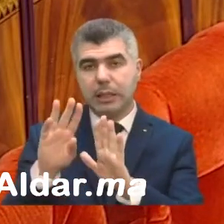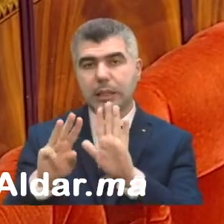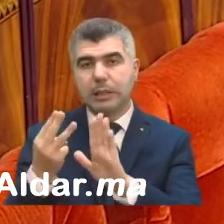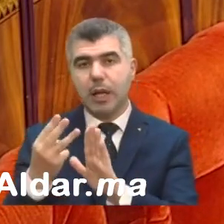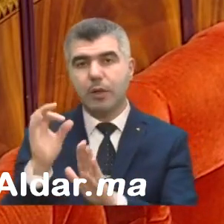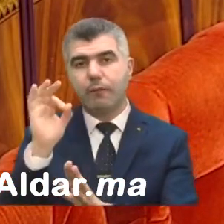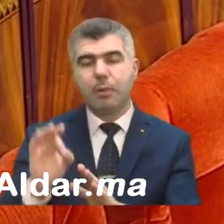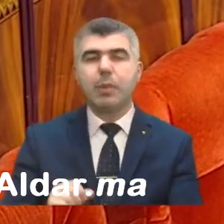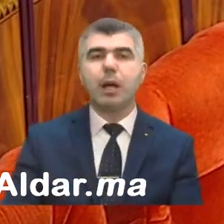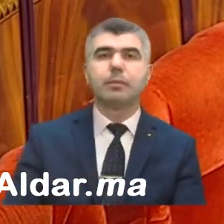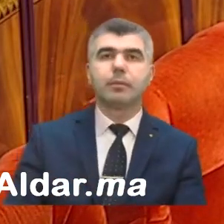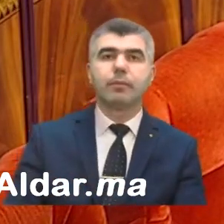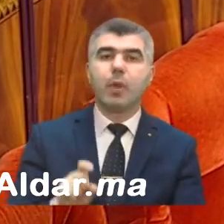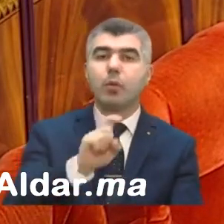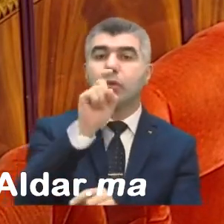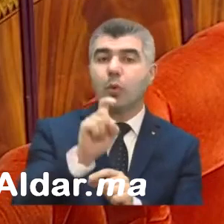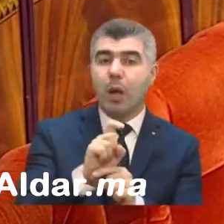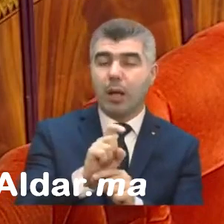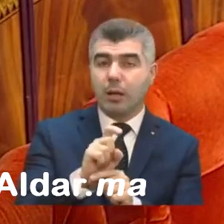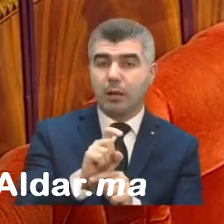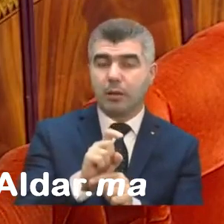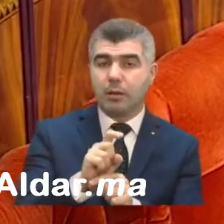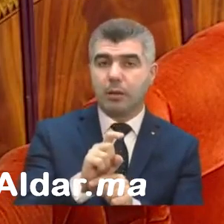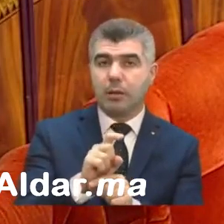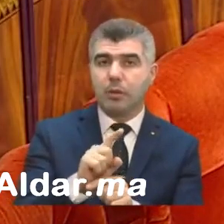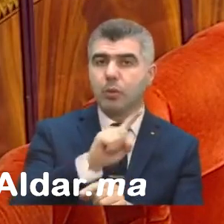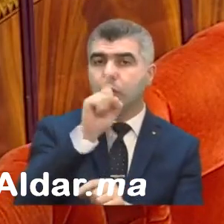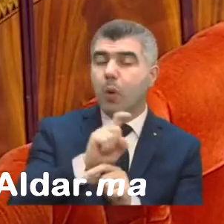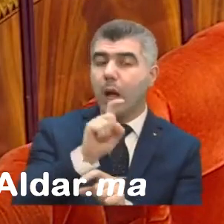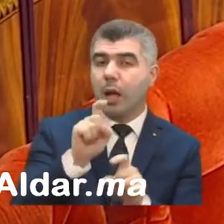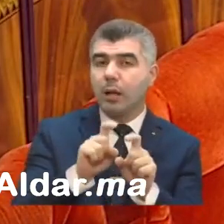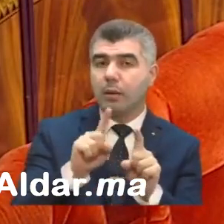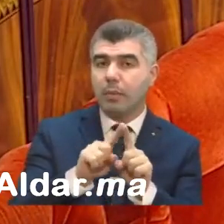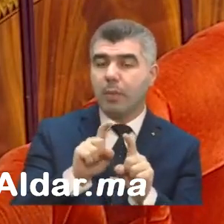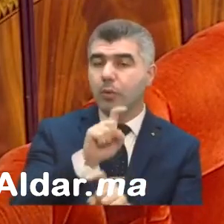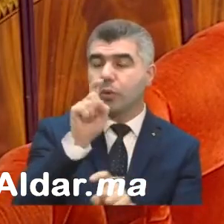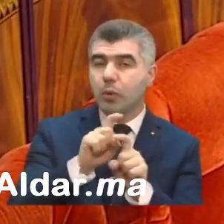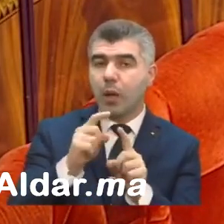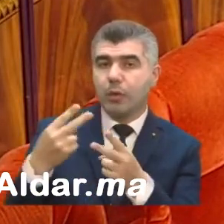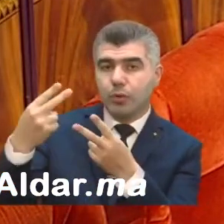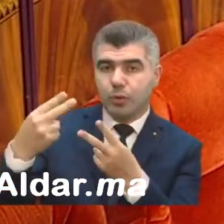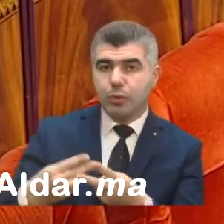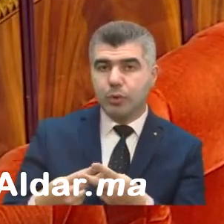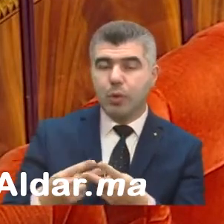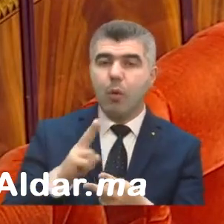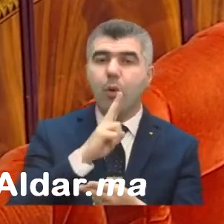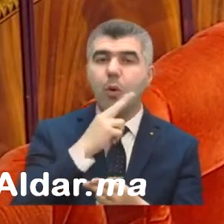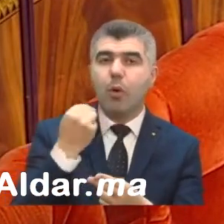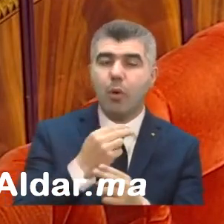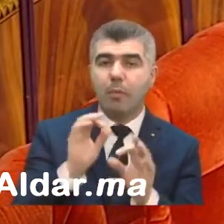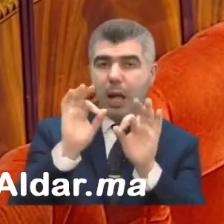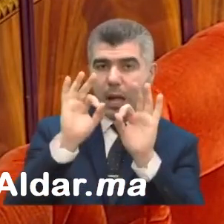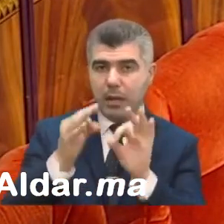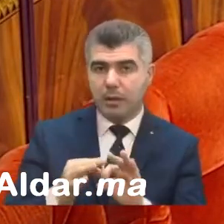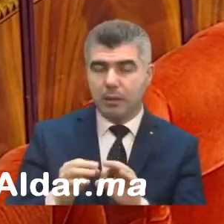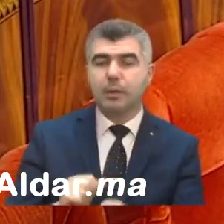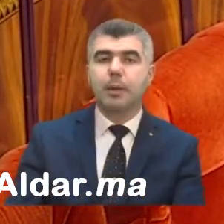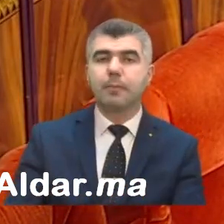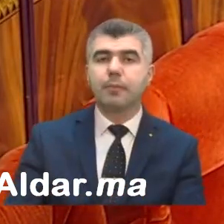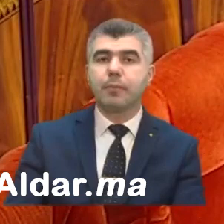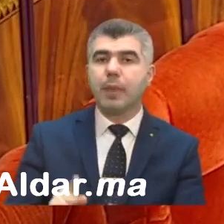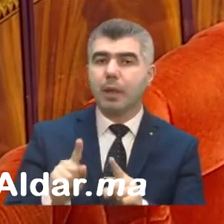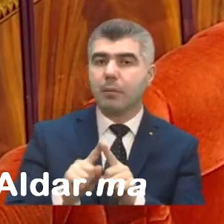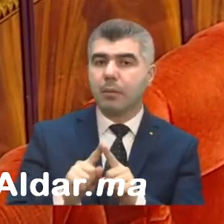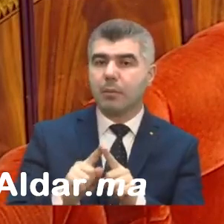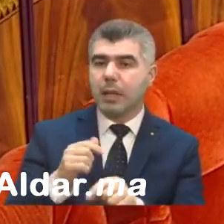71.13%. بالنسبة للأسئلة الشفهية، والأسئلة الشفهية اللي كتحدد واش الحكومة حاضرة في البرلمان ولا لا، عدد الأسئلة الشفهية يبين الحضور